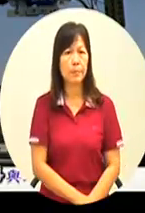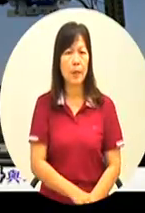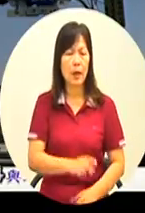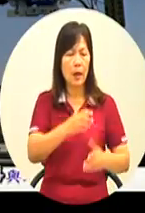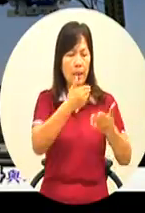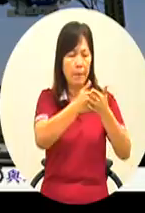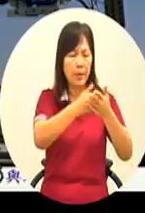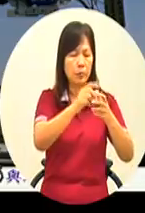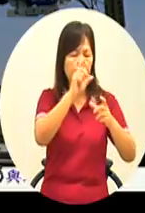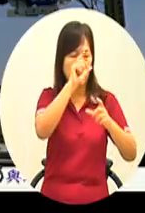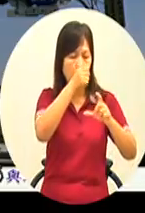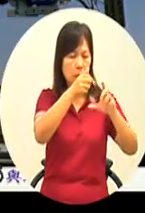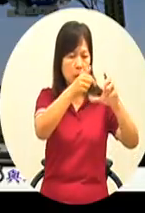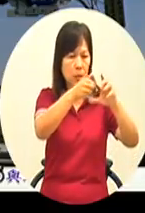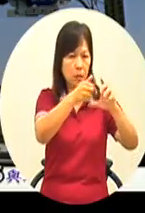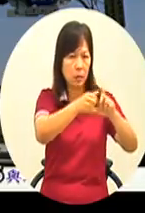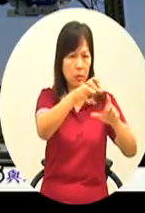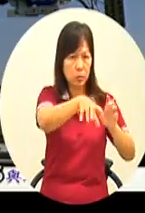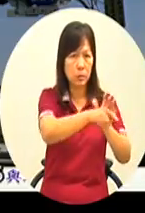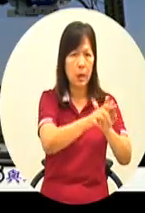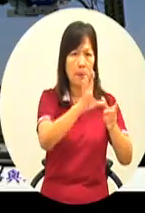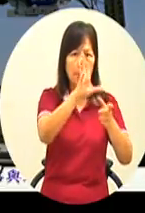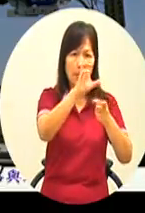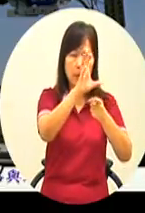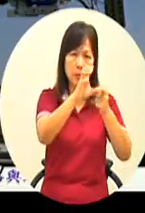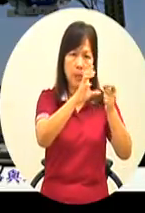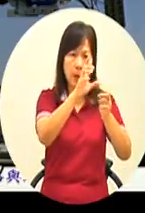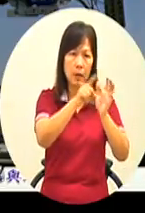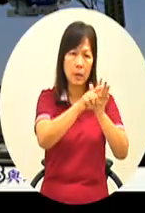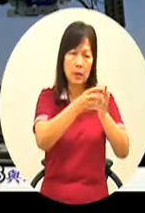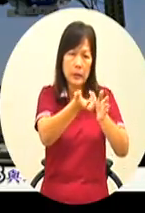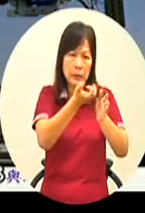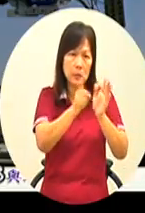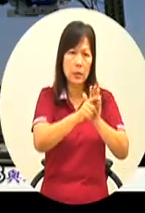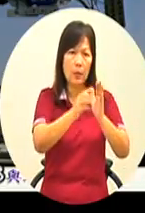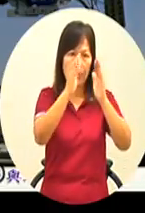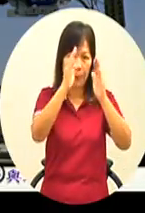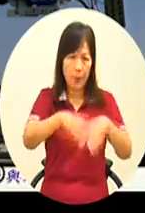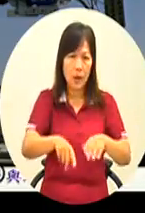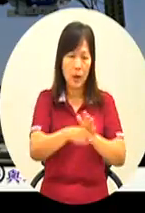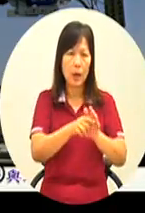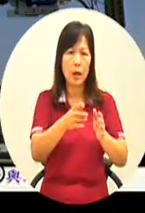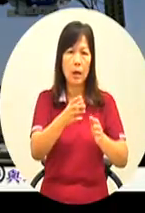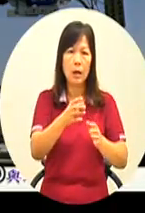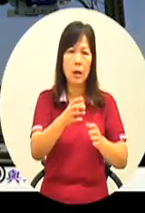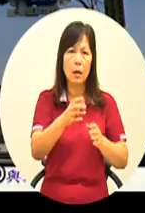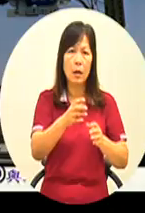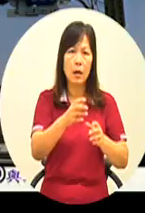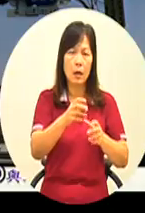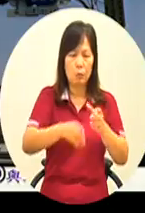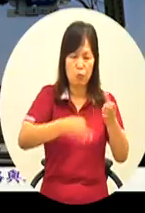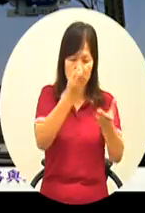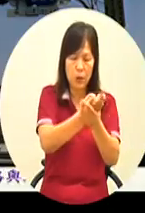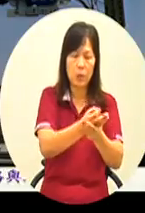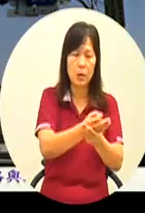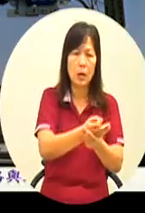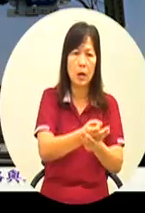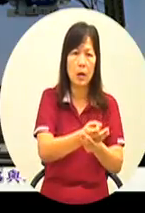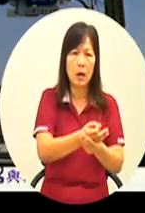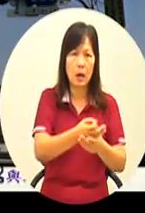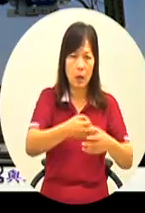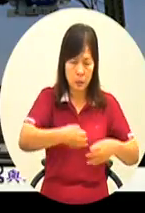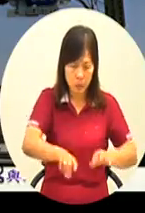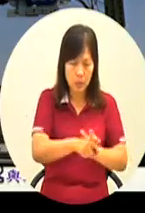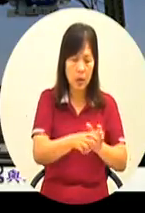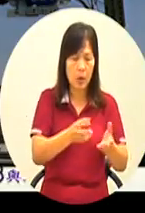在民国88年前，曾经倒了4批的投资客跟建